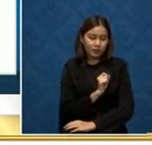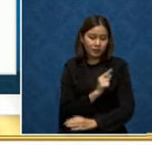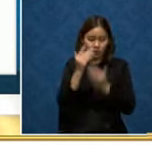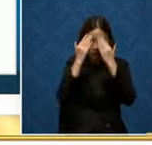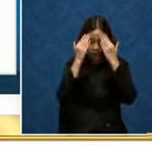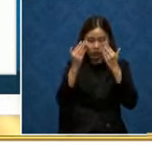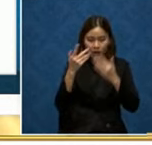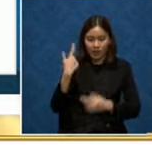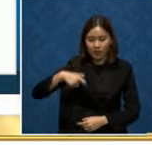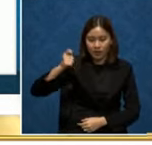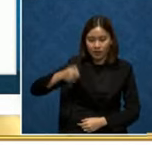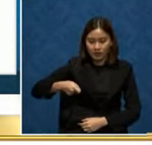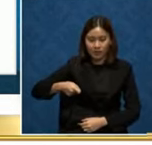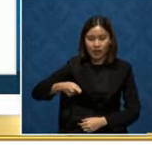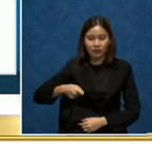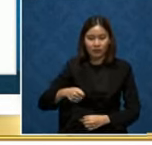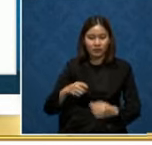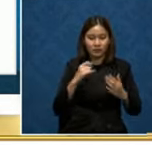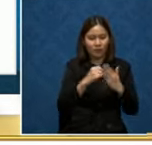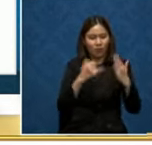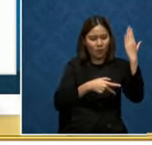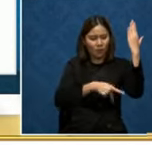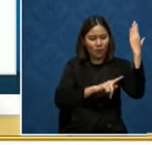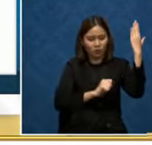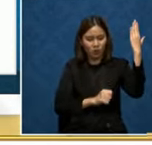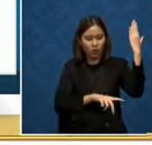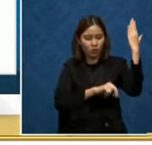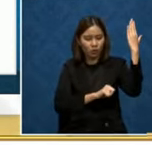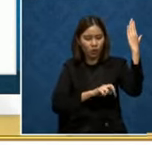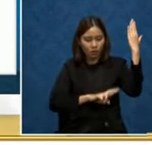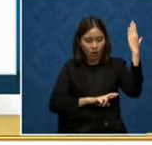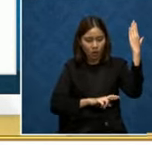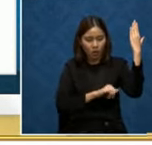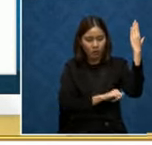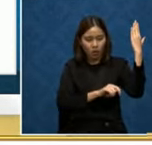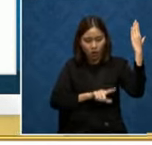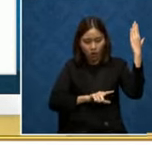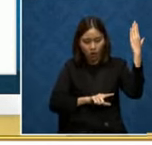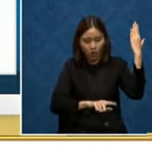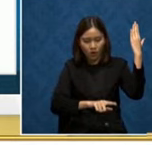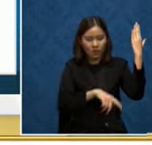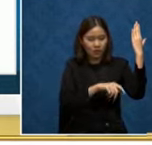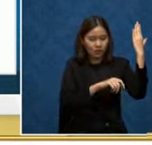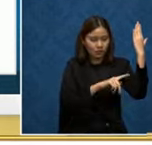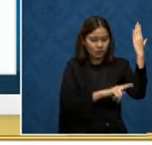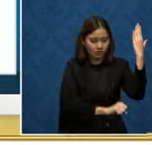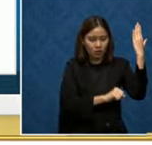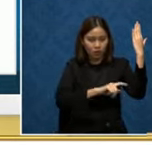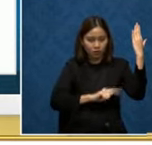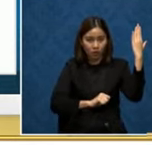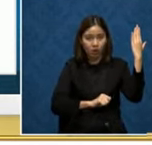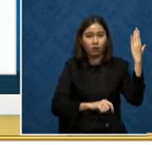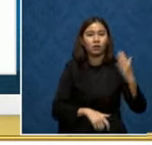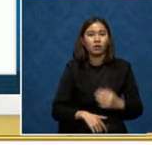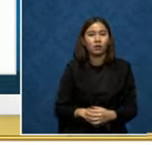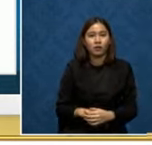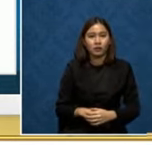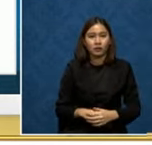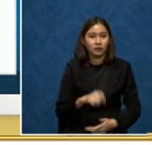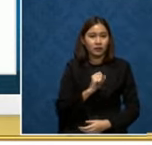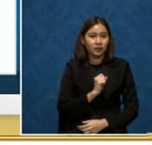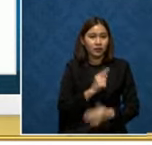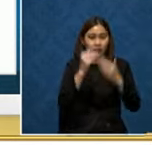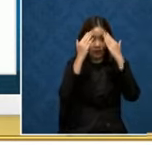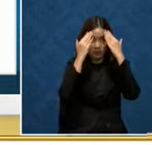ของสารชั้นต้นในจัหวดัตตนี จงหวด นราธิวาส จงหวด ยาลา และจัหด ทัตูนซึ่ง อิสลามสาสนิ